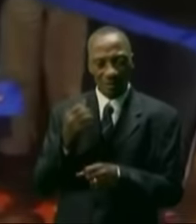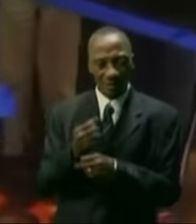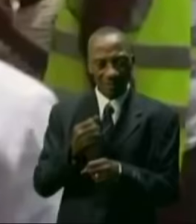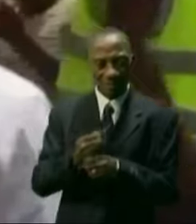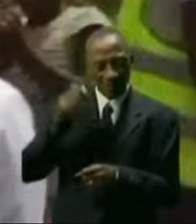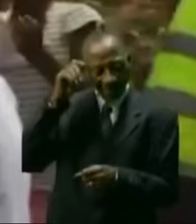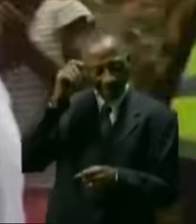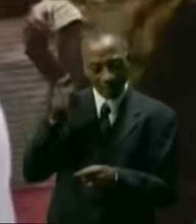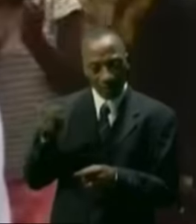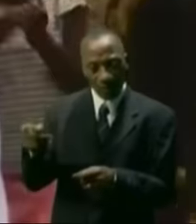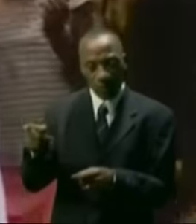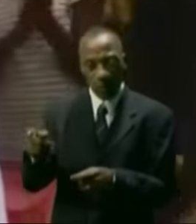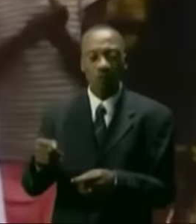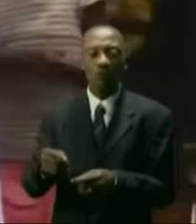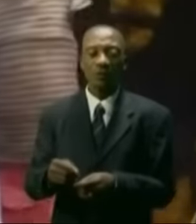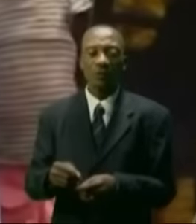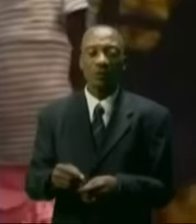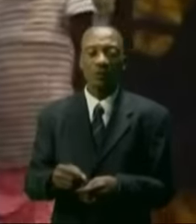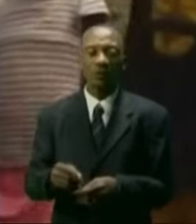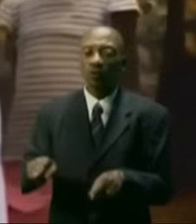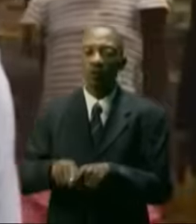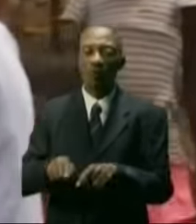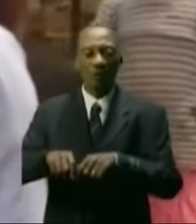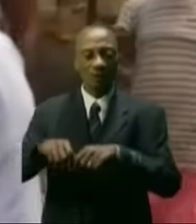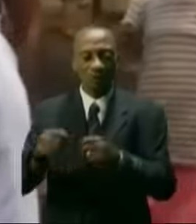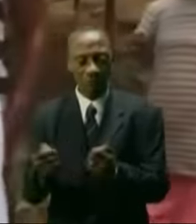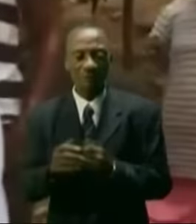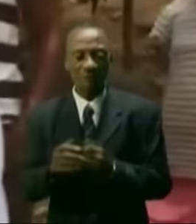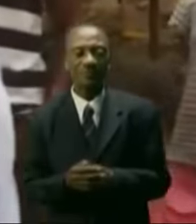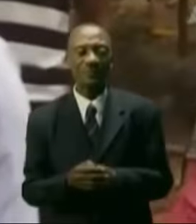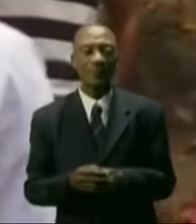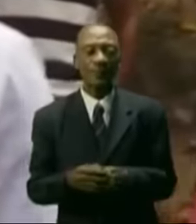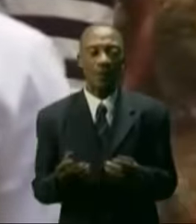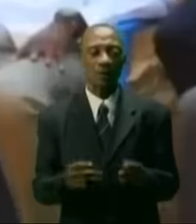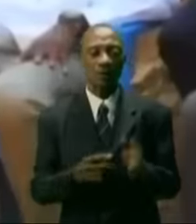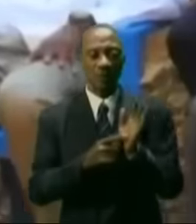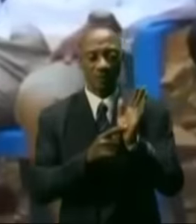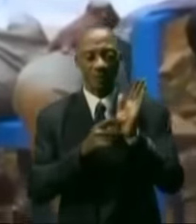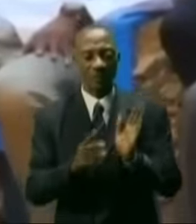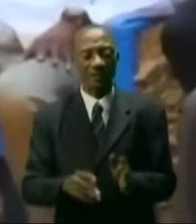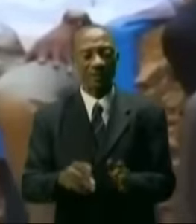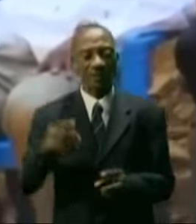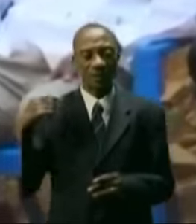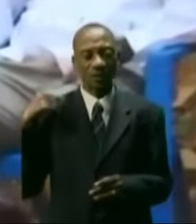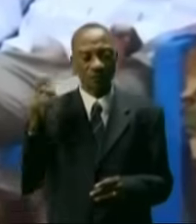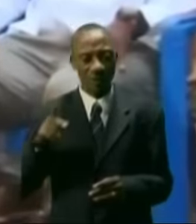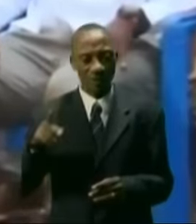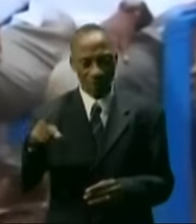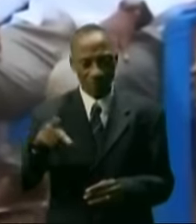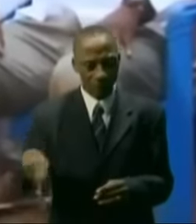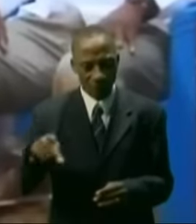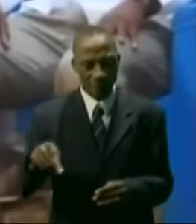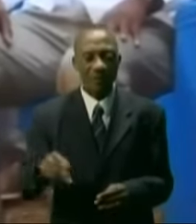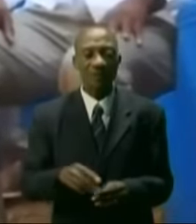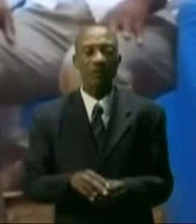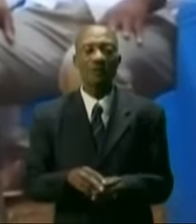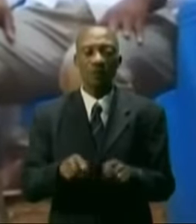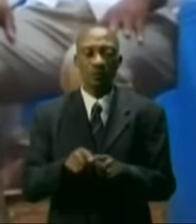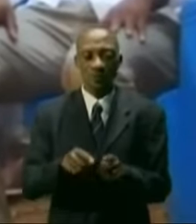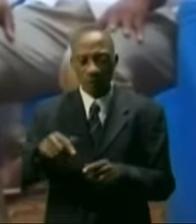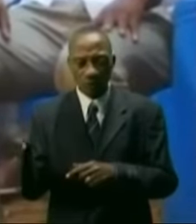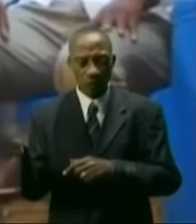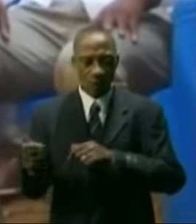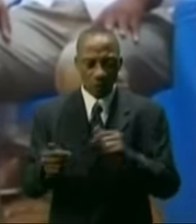Mbunga, bourgmestre de la commune de Mvouzi, en présence du représentant du gouverneur de province, coordonnateur d'études et investissements,